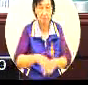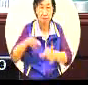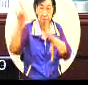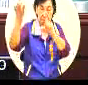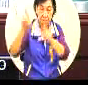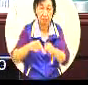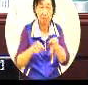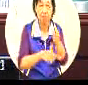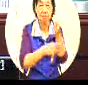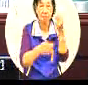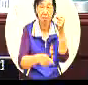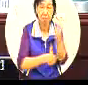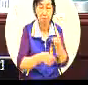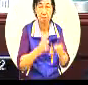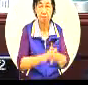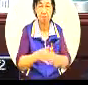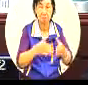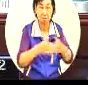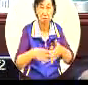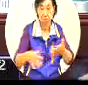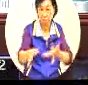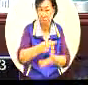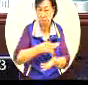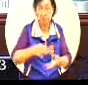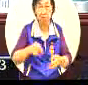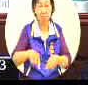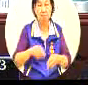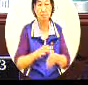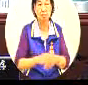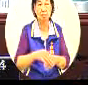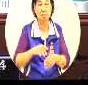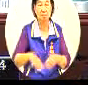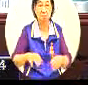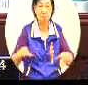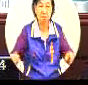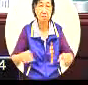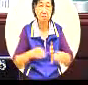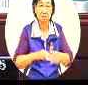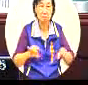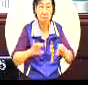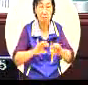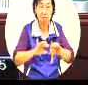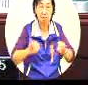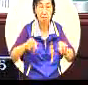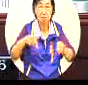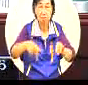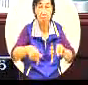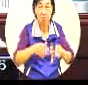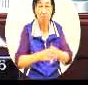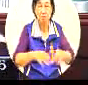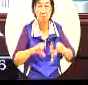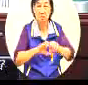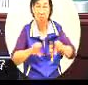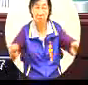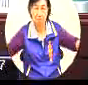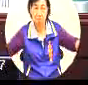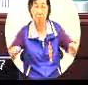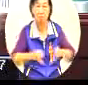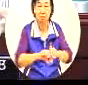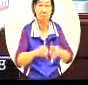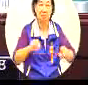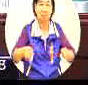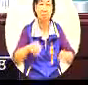但是对这个中间为的没去接管的部分，比如说好像受到鼓励，因为我都没高